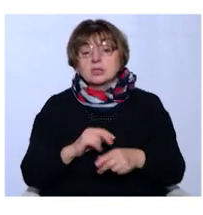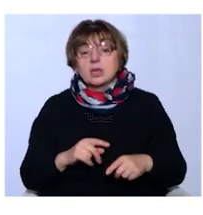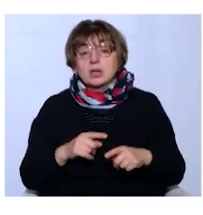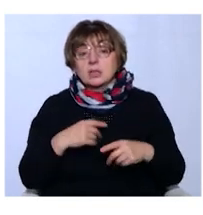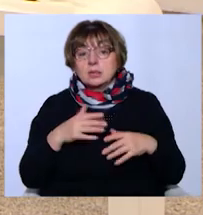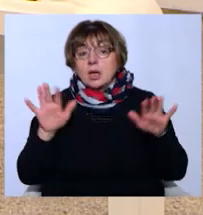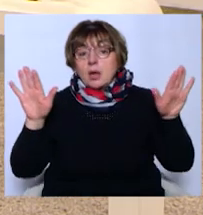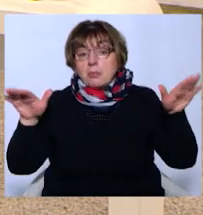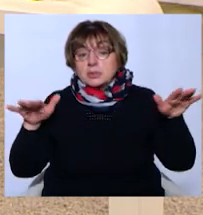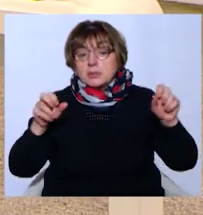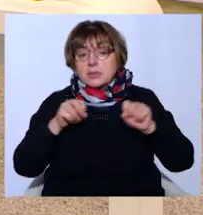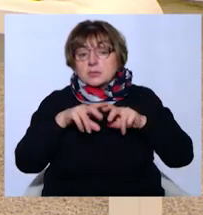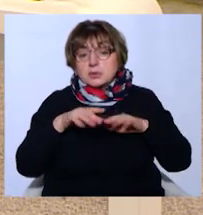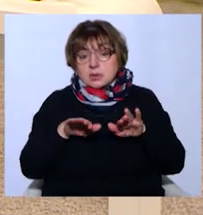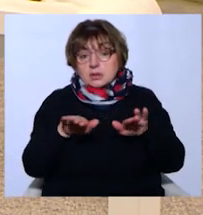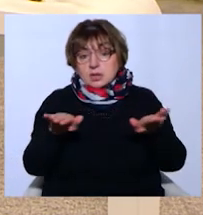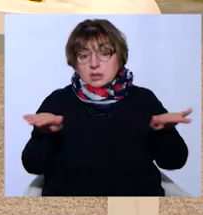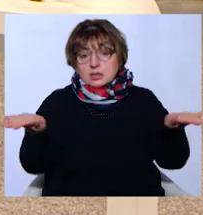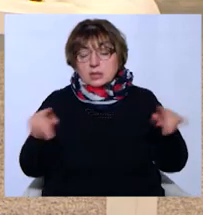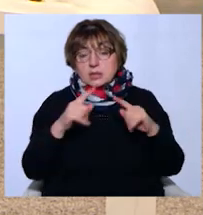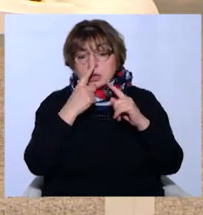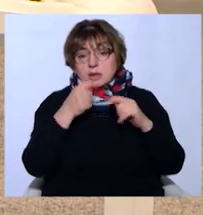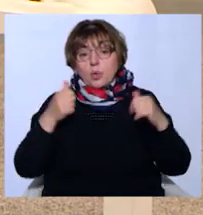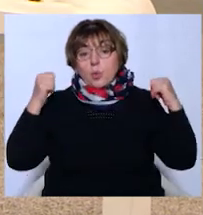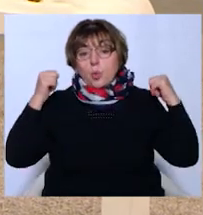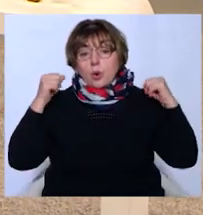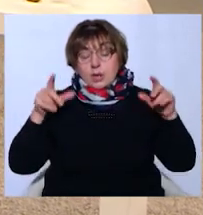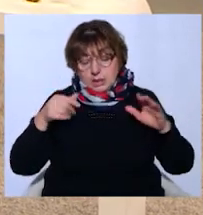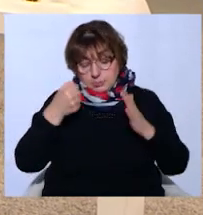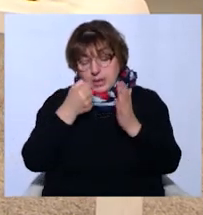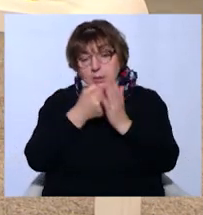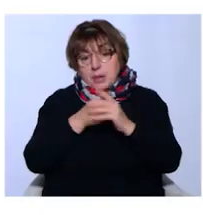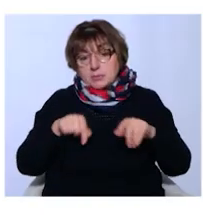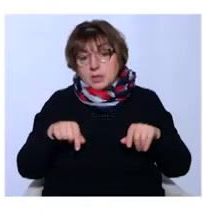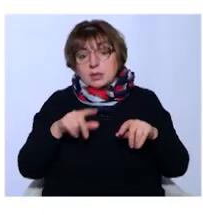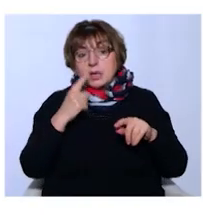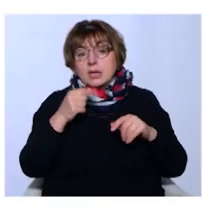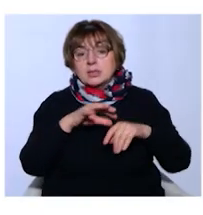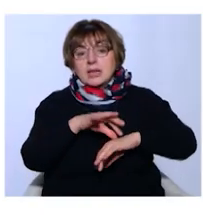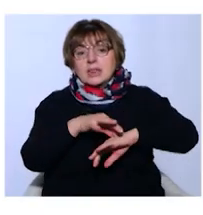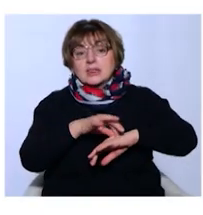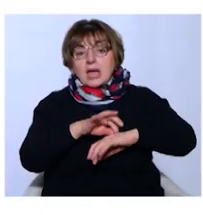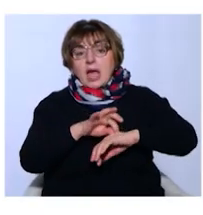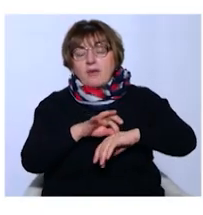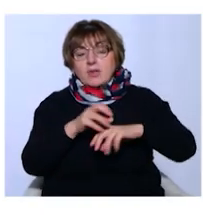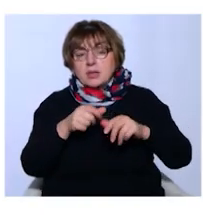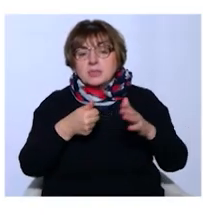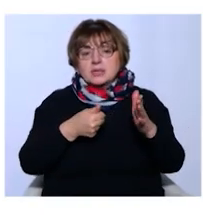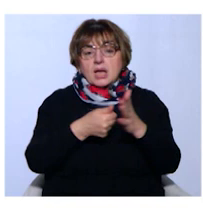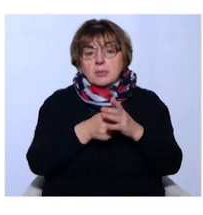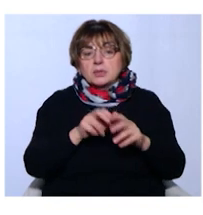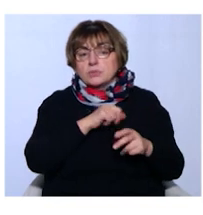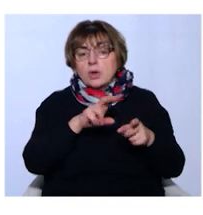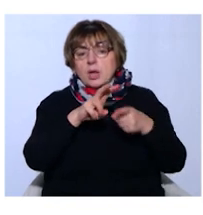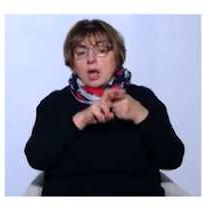აი ეს ფრთები გადაჭიმულია წინა ესა უკანა კიდურებამდე. ერთგვარი ტყავი არის, საშუალებითაც